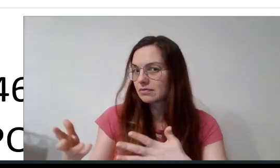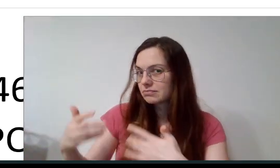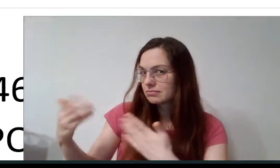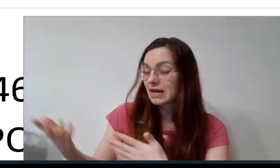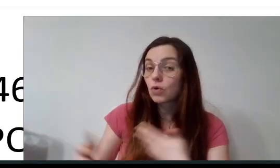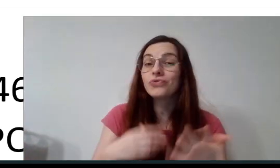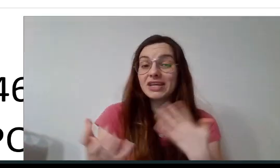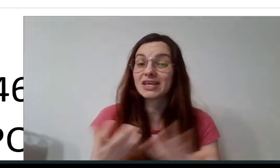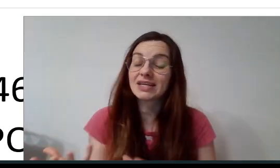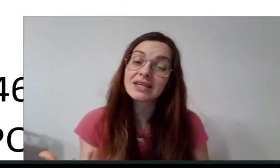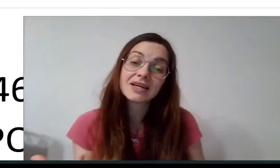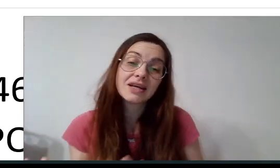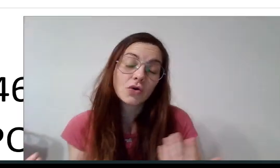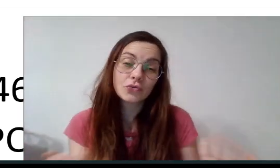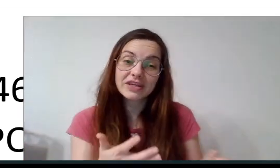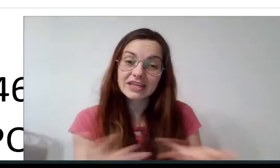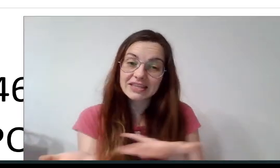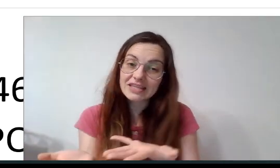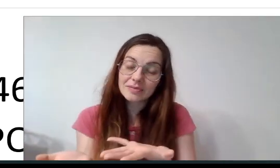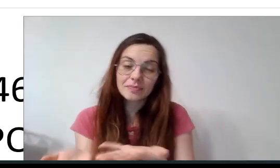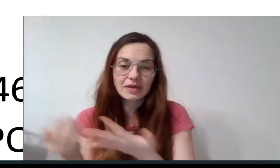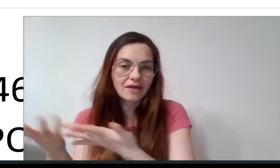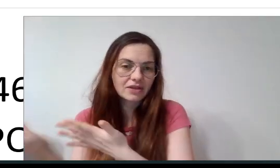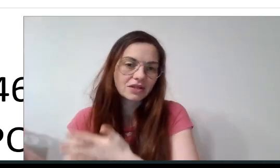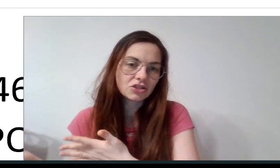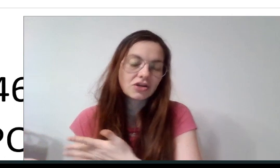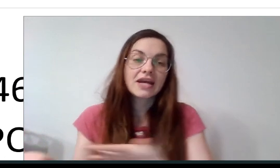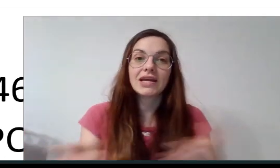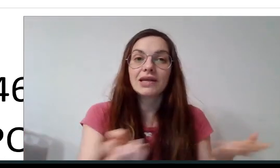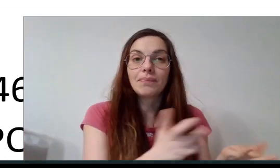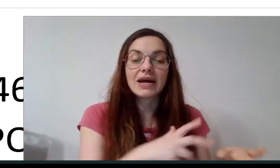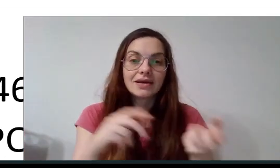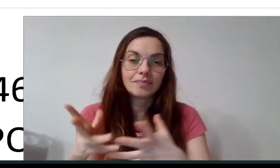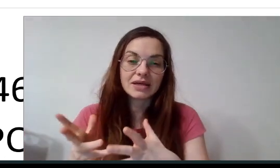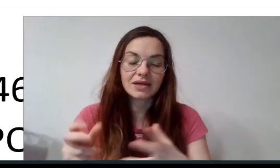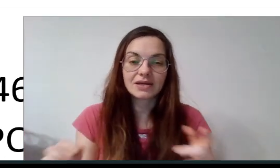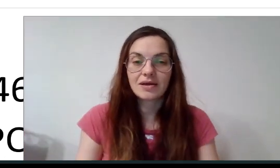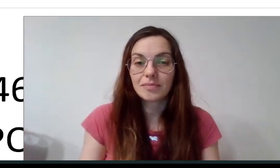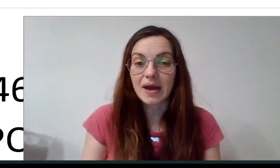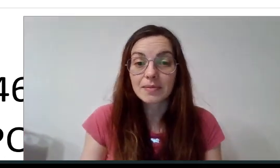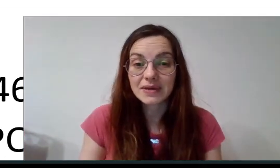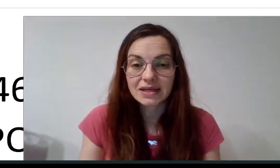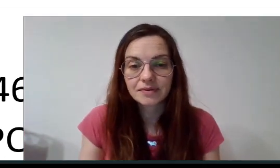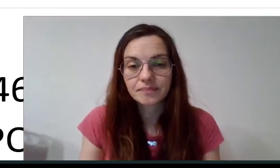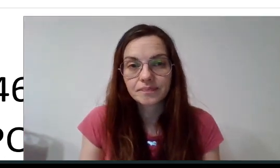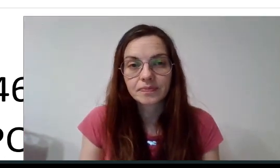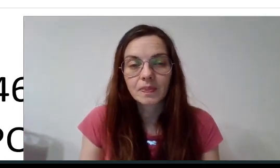Kao unterrichten. Unterrichten, predavati nešto. Ili beibringen. Beibringen.